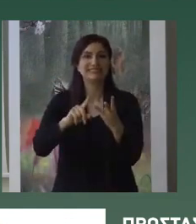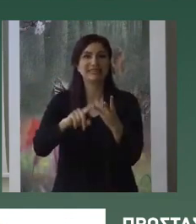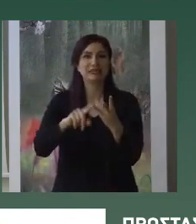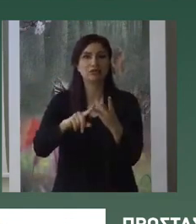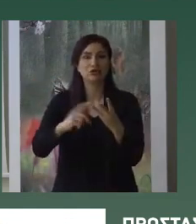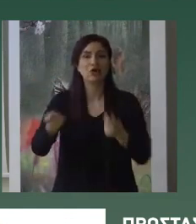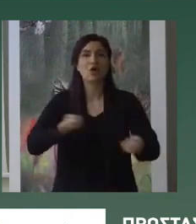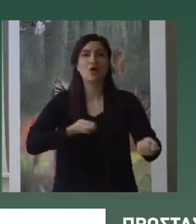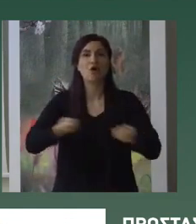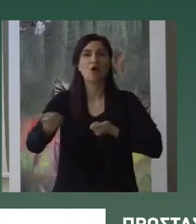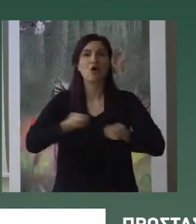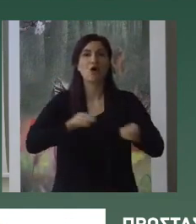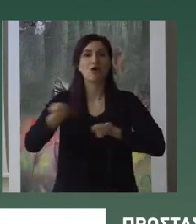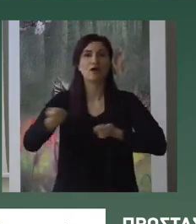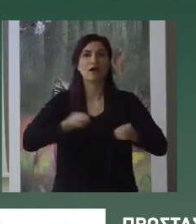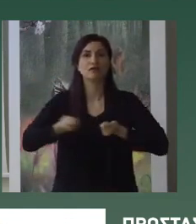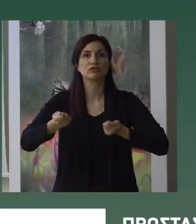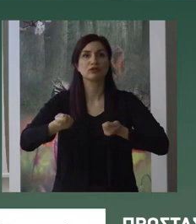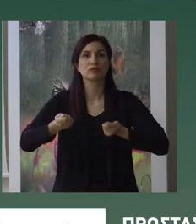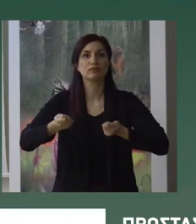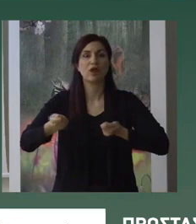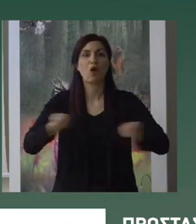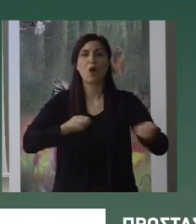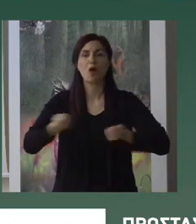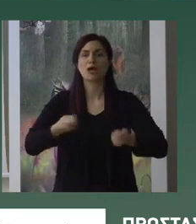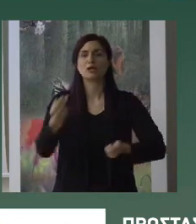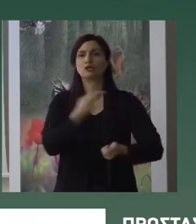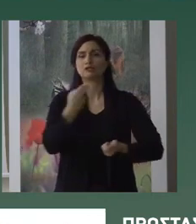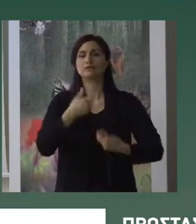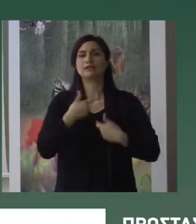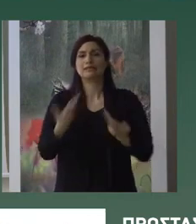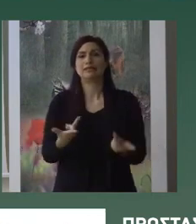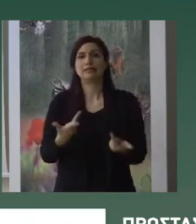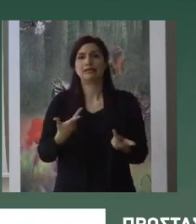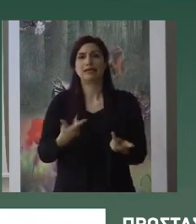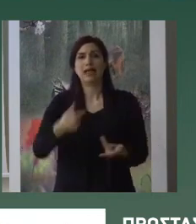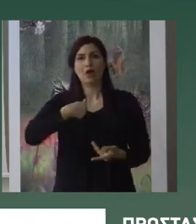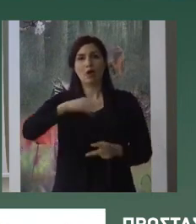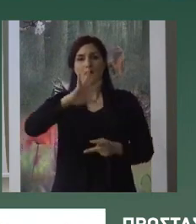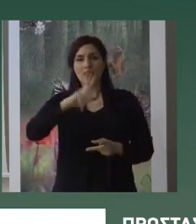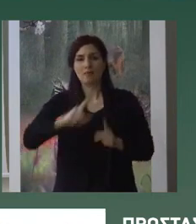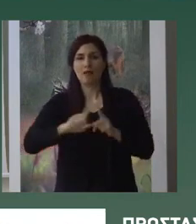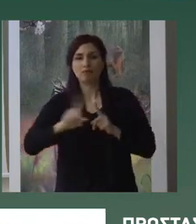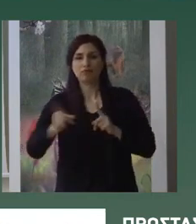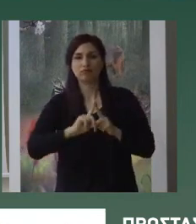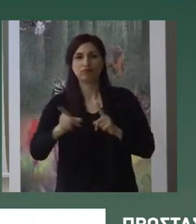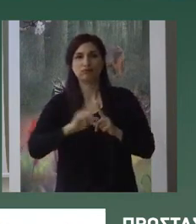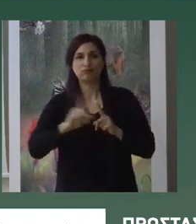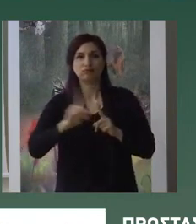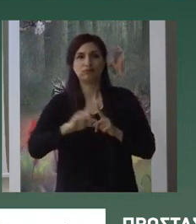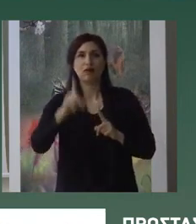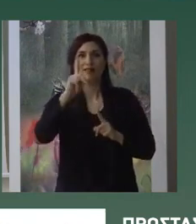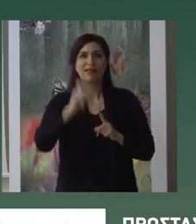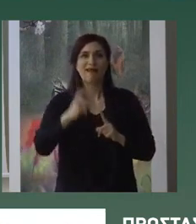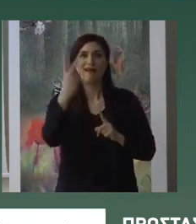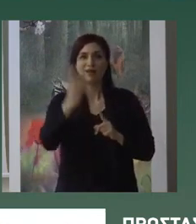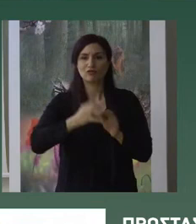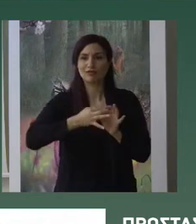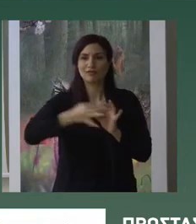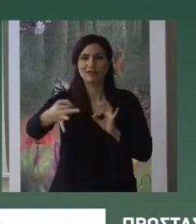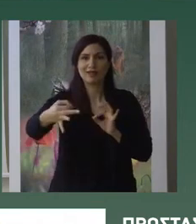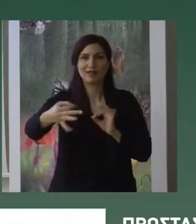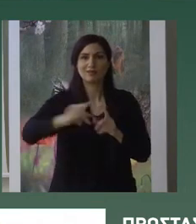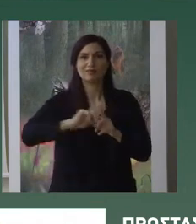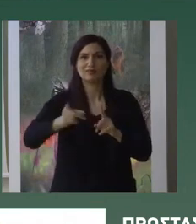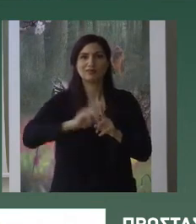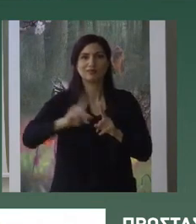που είπα πριν, τι σημαίνει αυτό, να οργανώνεσαι με έναν τέτοιο τρόπο που να μην χρειάζεται να κάνεις μετακίνηση με στην πόλη 15 και 20 χιλιόμετρα για να κάνεις